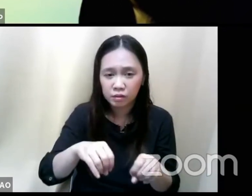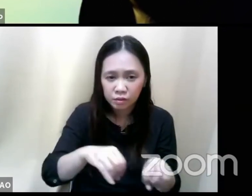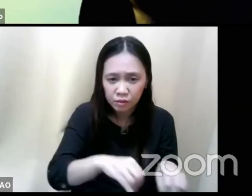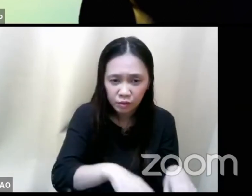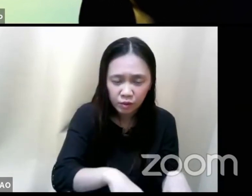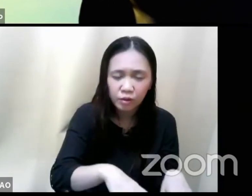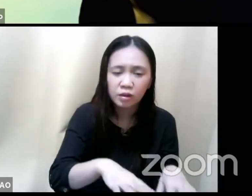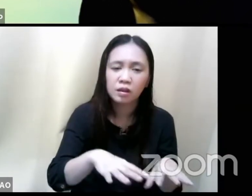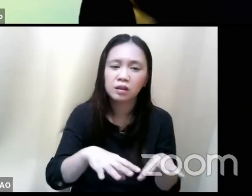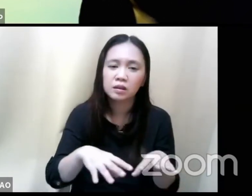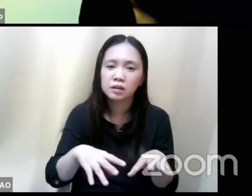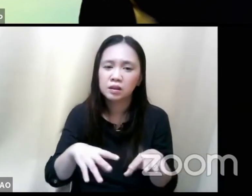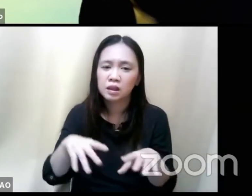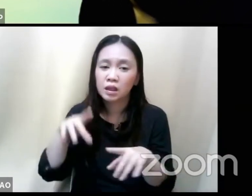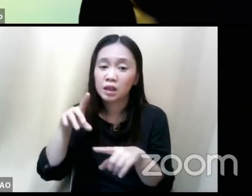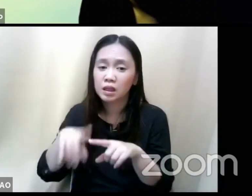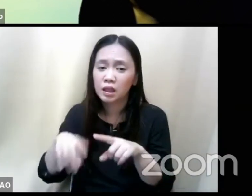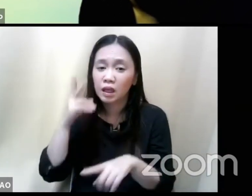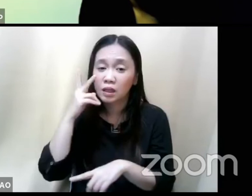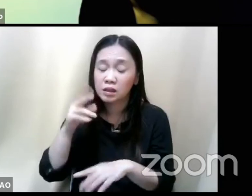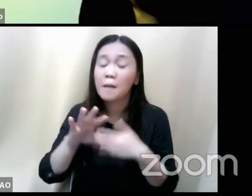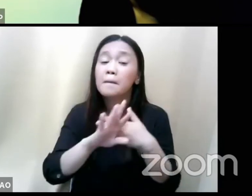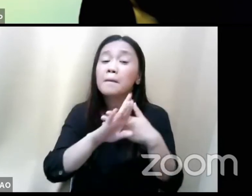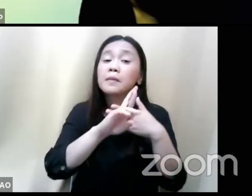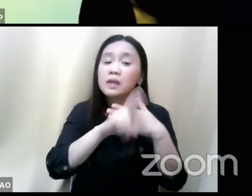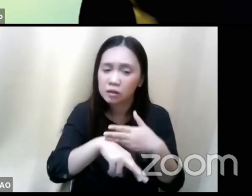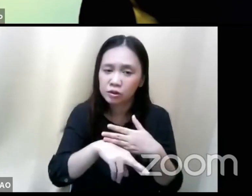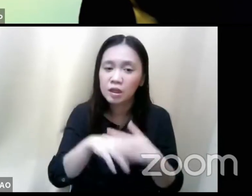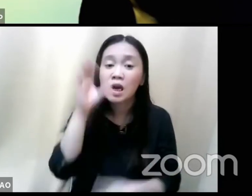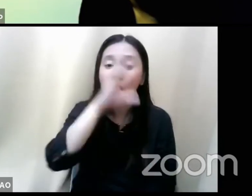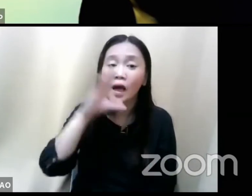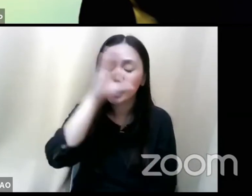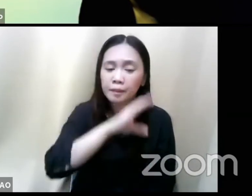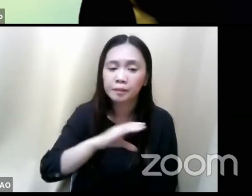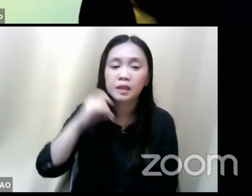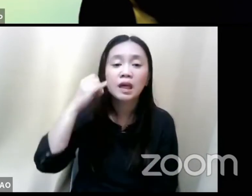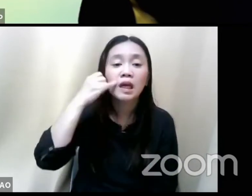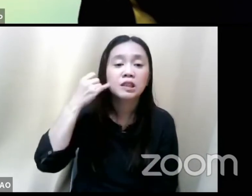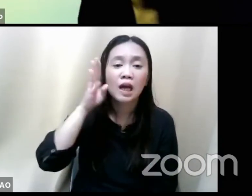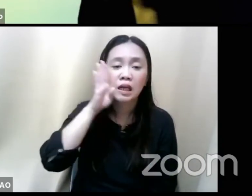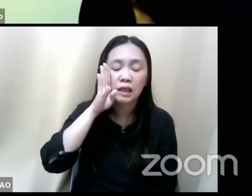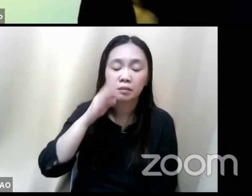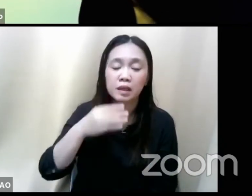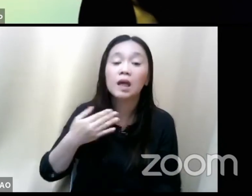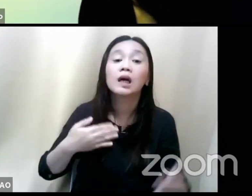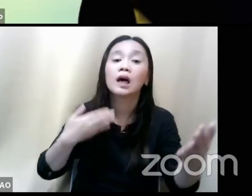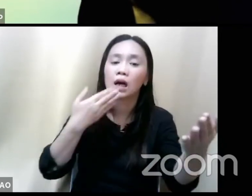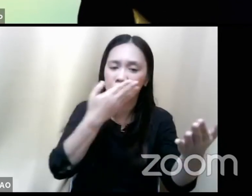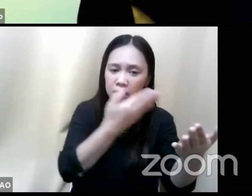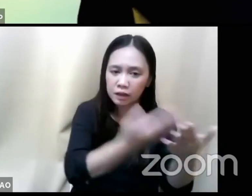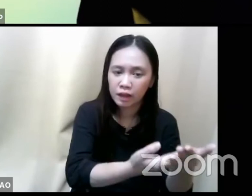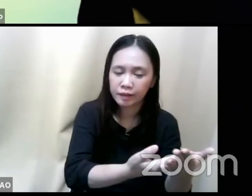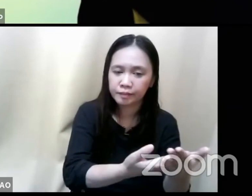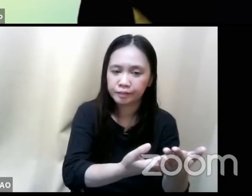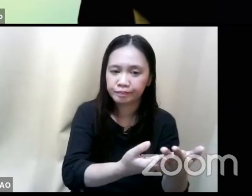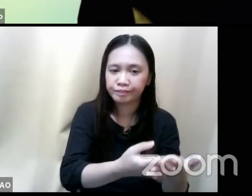kami nakita, balik ka lang dito, basta maghanap ka lang ng Jollibee, pupuntahan ka namin doon. Okay.